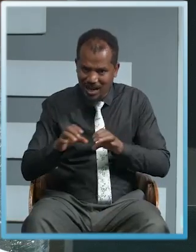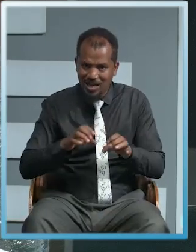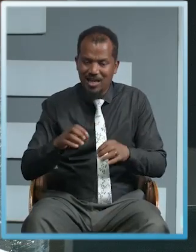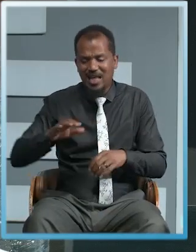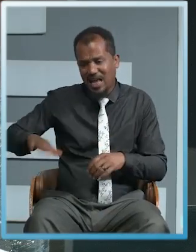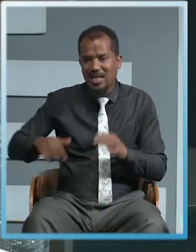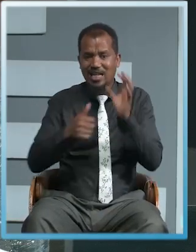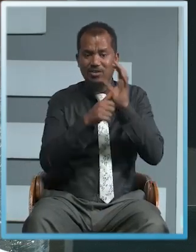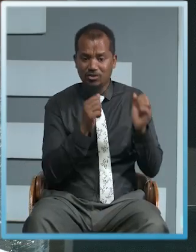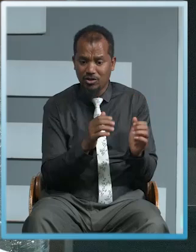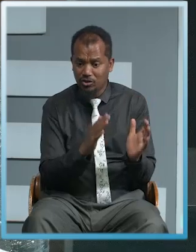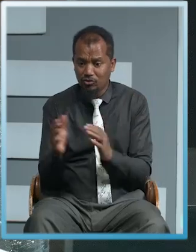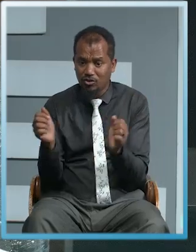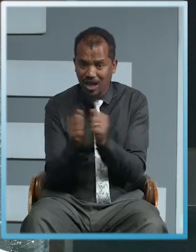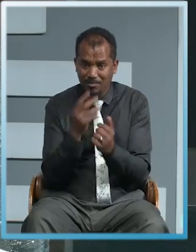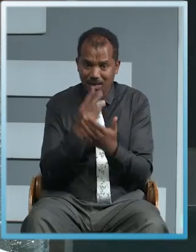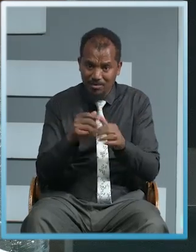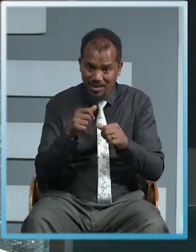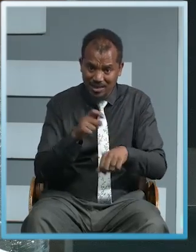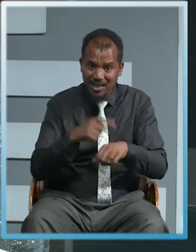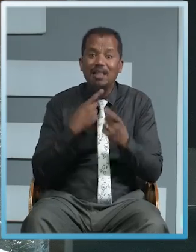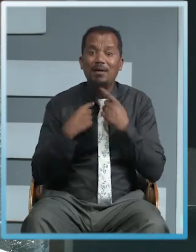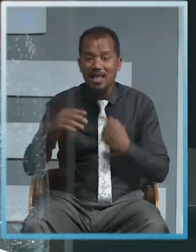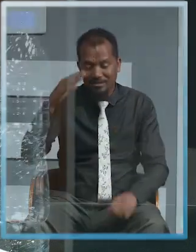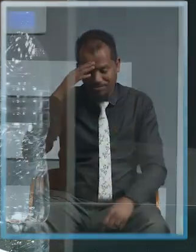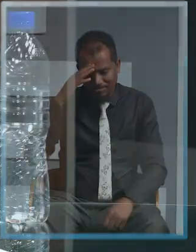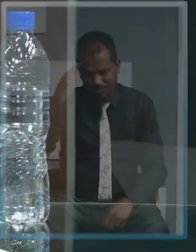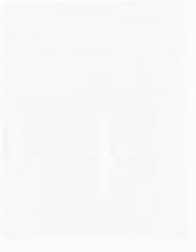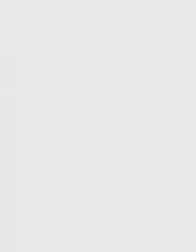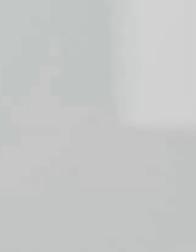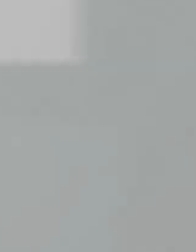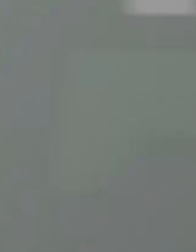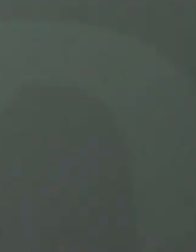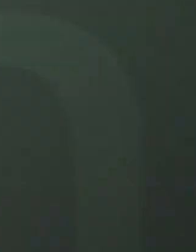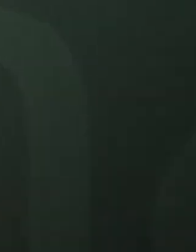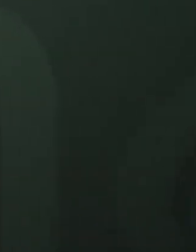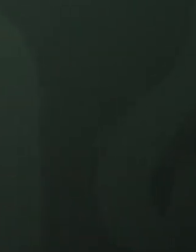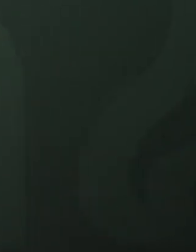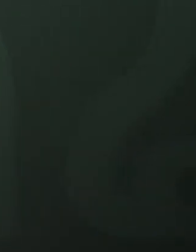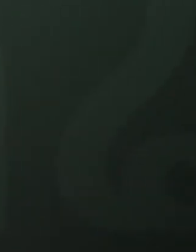አድርጌያለሁ ከቀሪ የሰዓት ዝግጅቶቻችን ጋር መልካም ጊዜ ተመኘን ሰላም